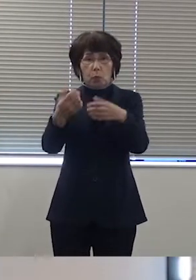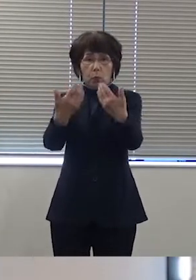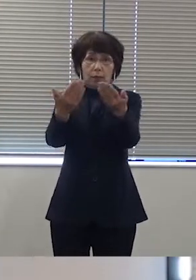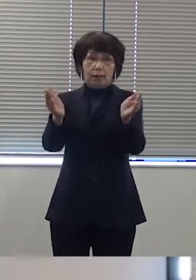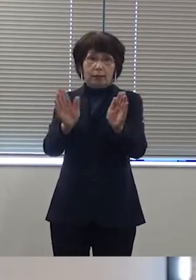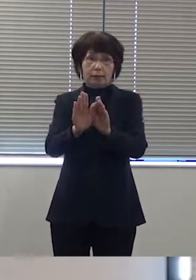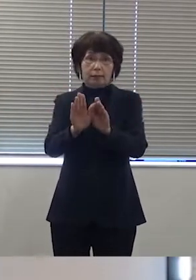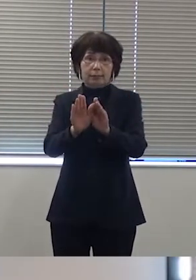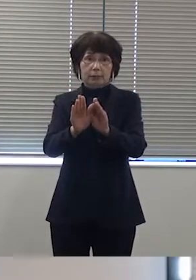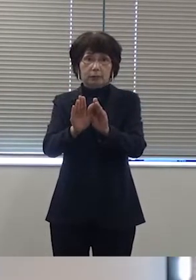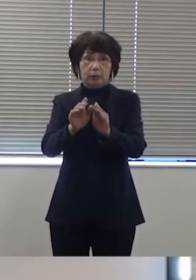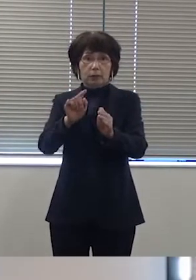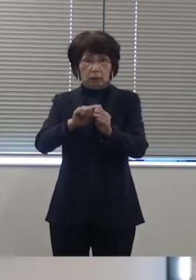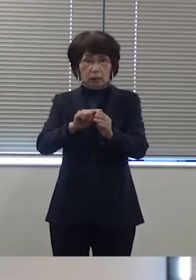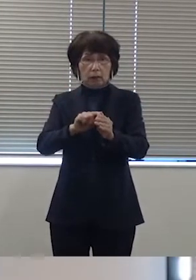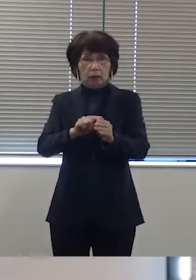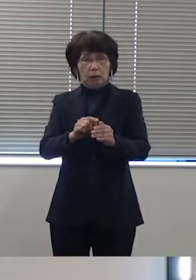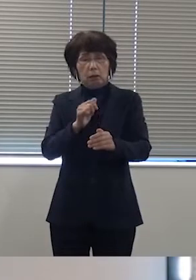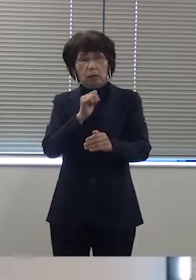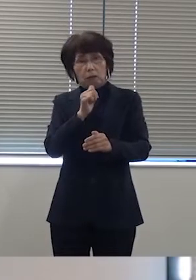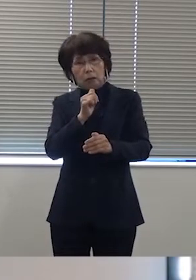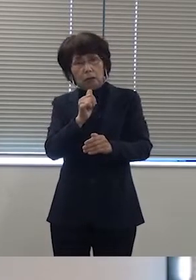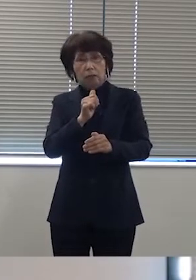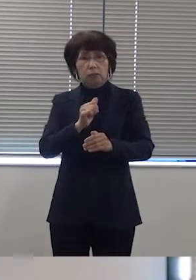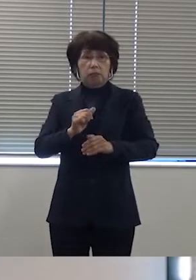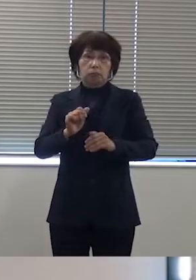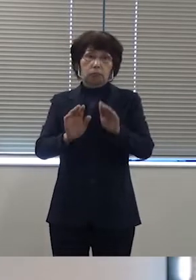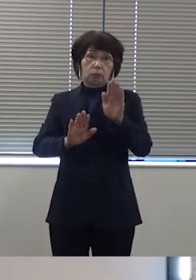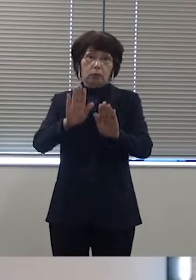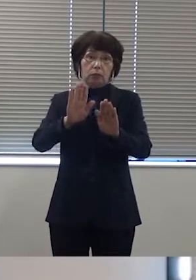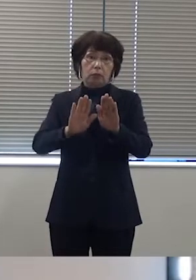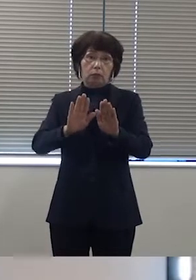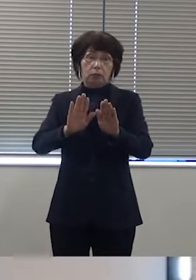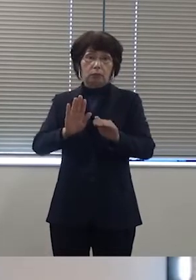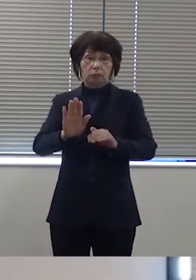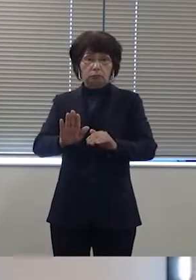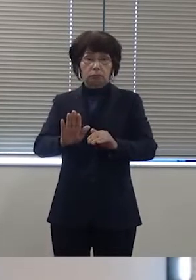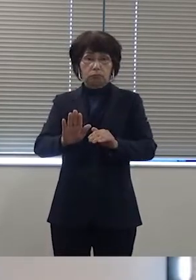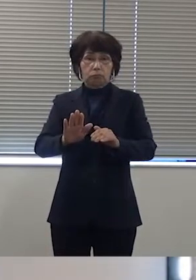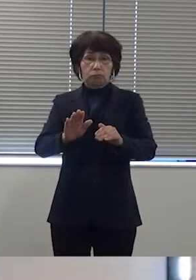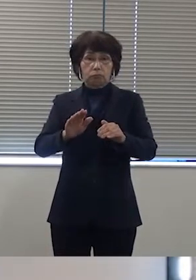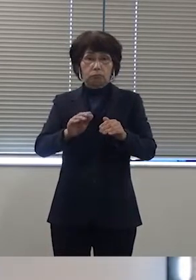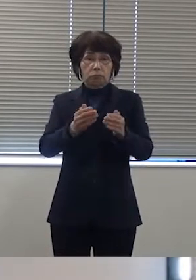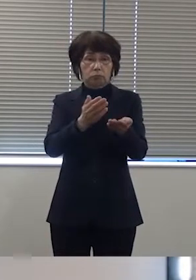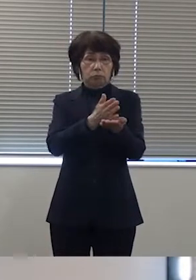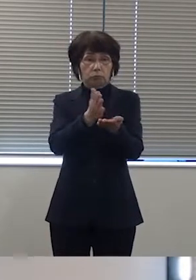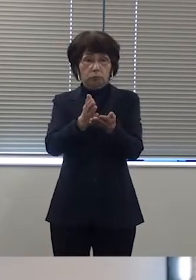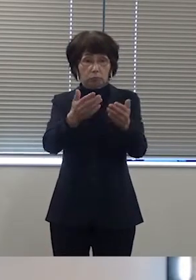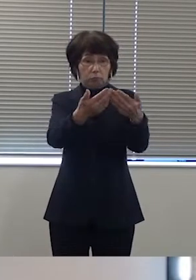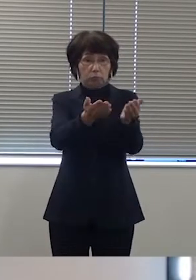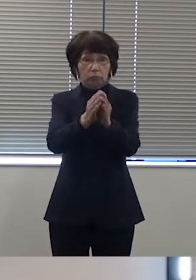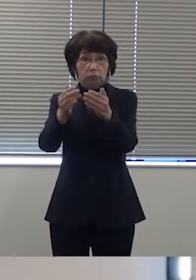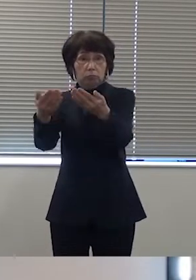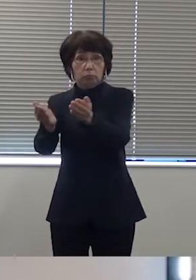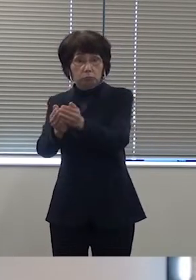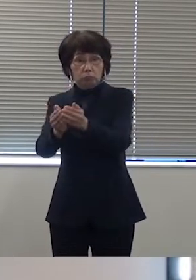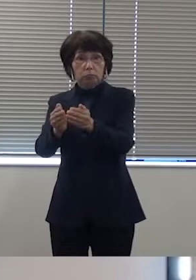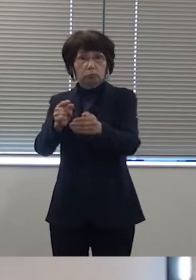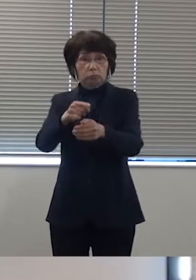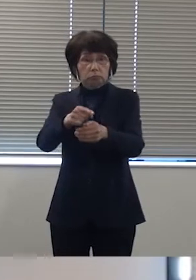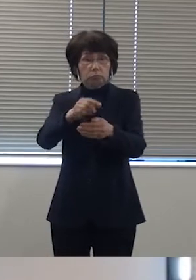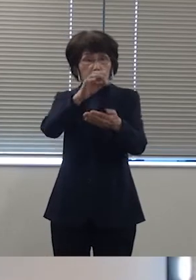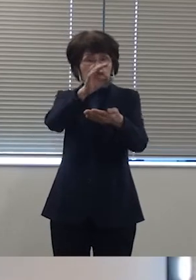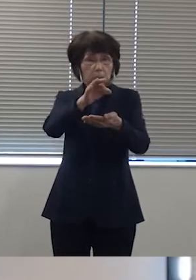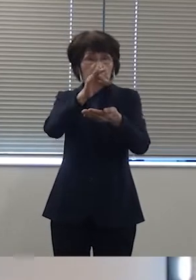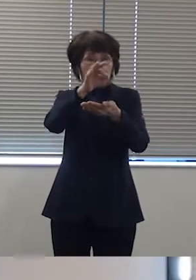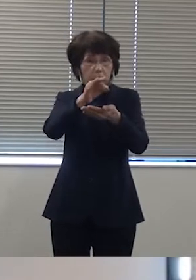増えてきておりますので、分団長から団員まで、いわゆる報酬の改定を図りたいと思